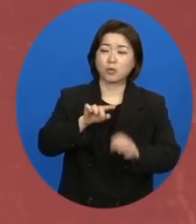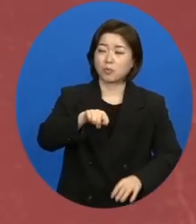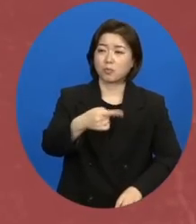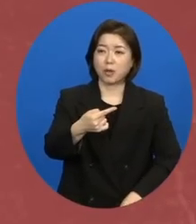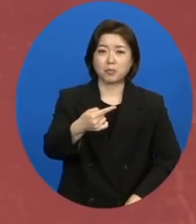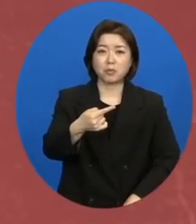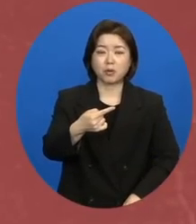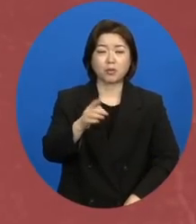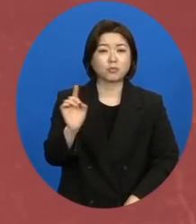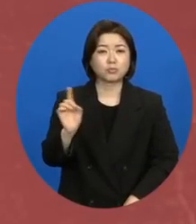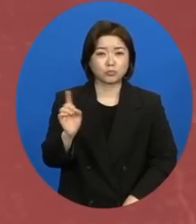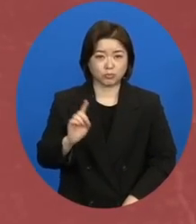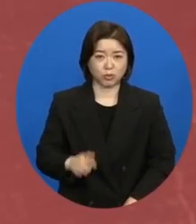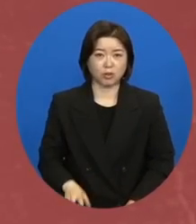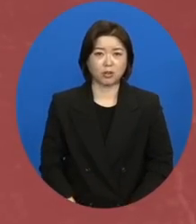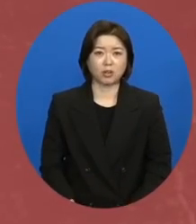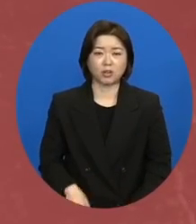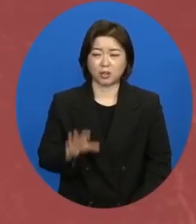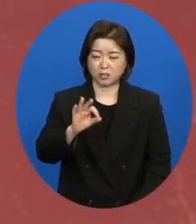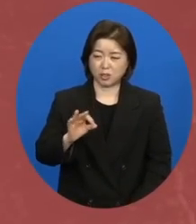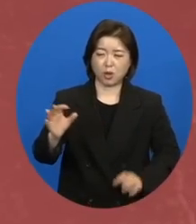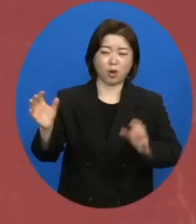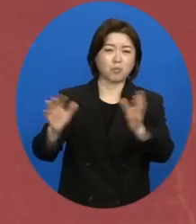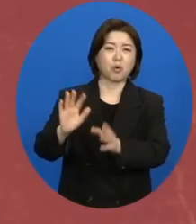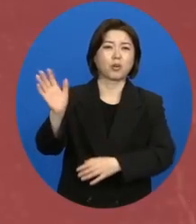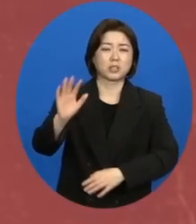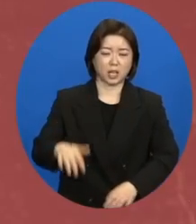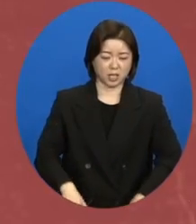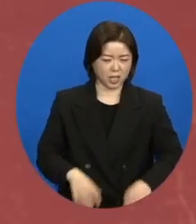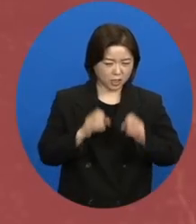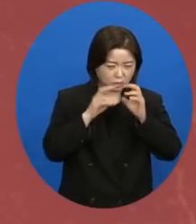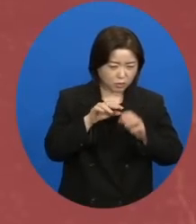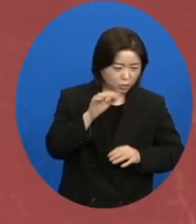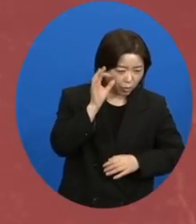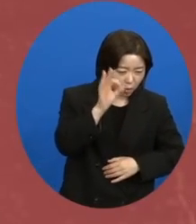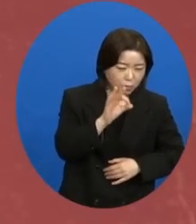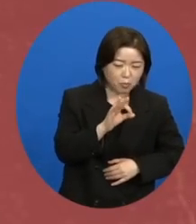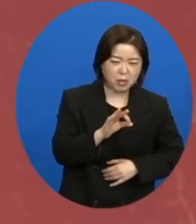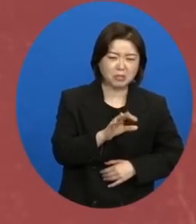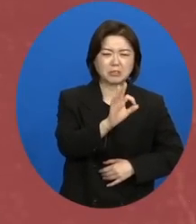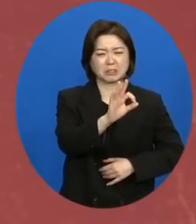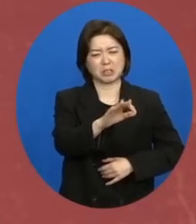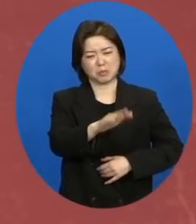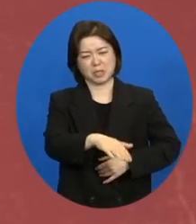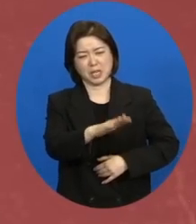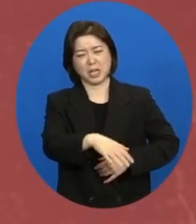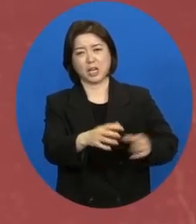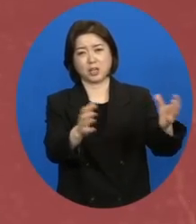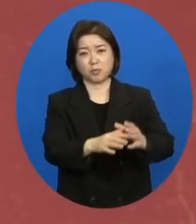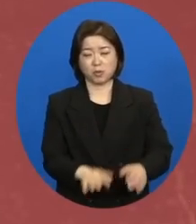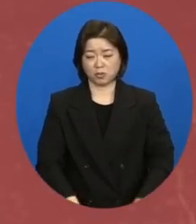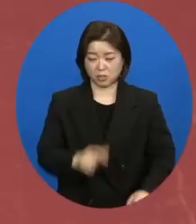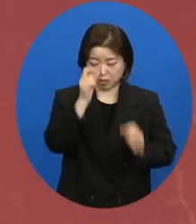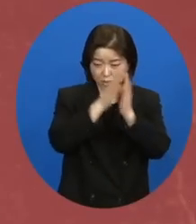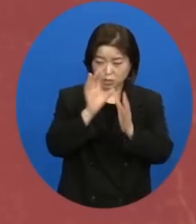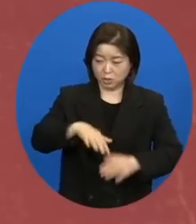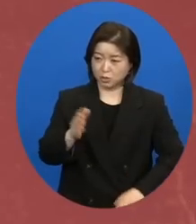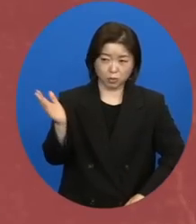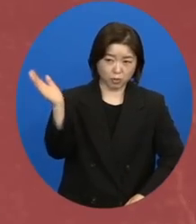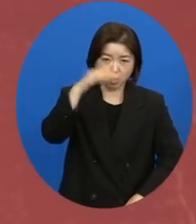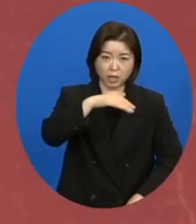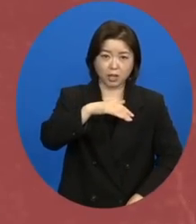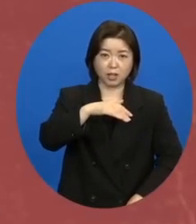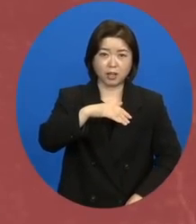뭐 10명도 안 모여 그 성교회가. 그냥 기도원 가자 그러면요.